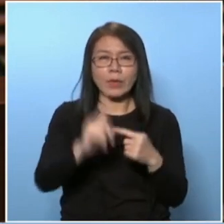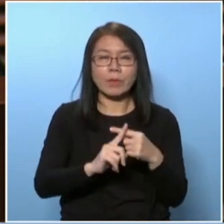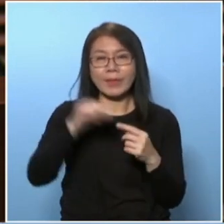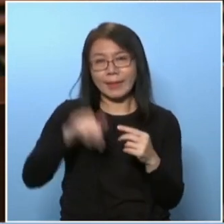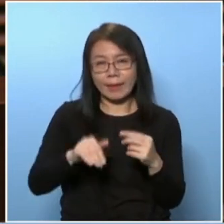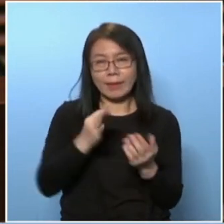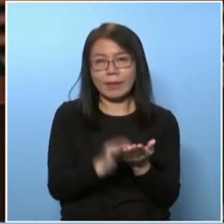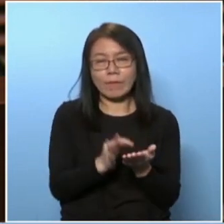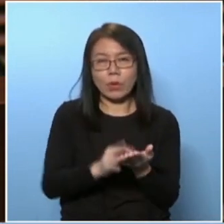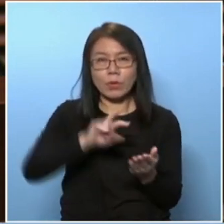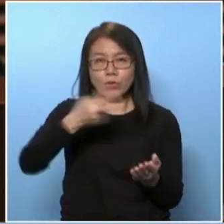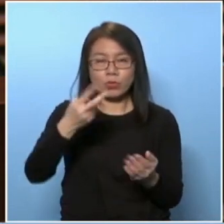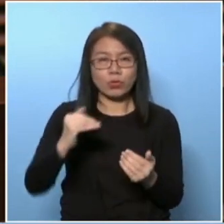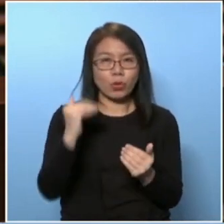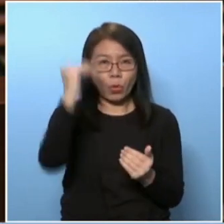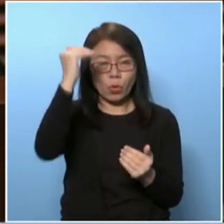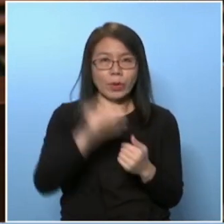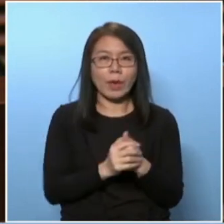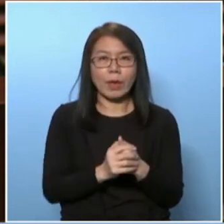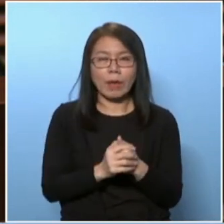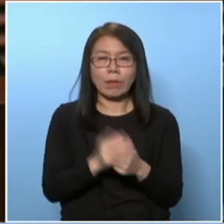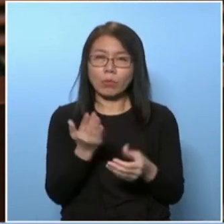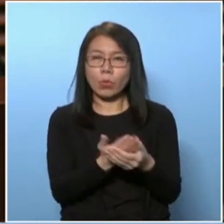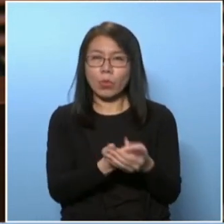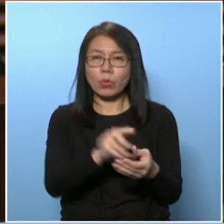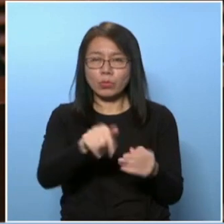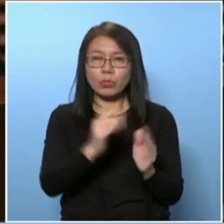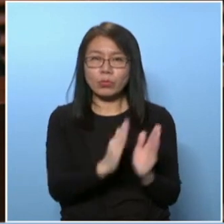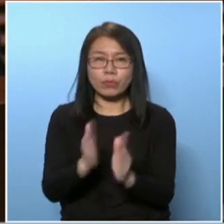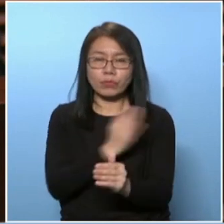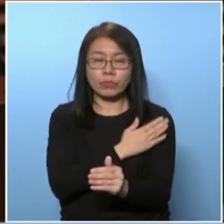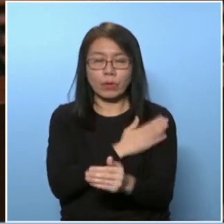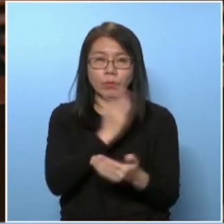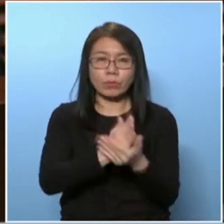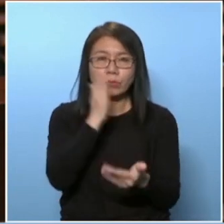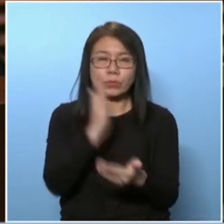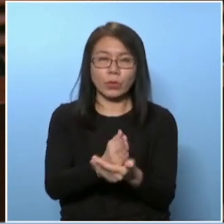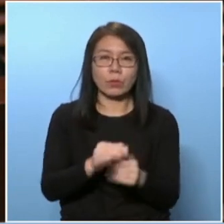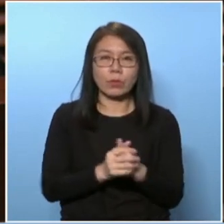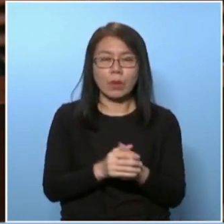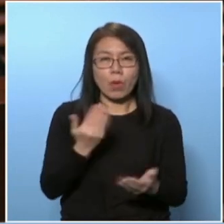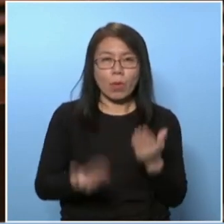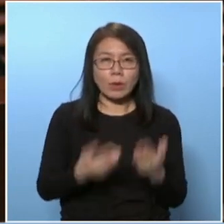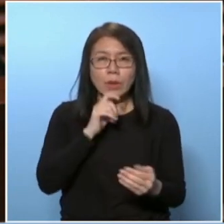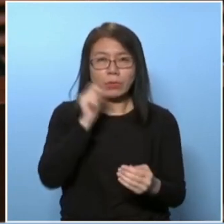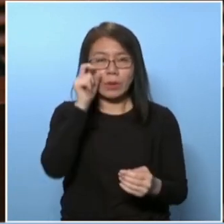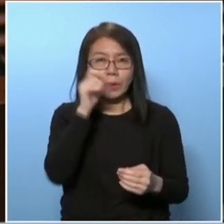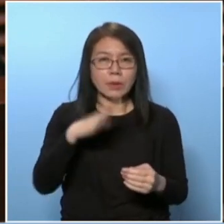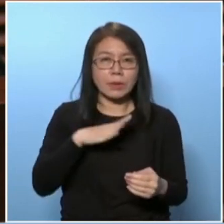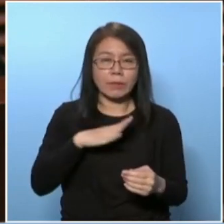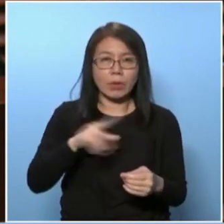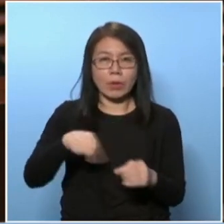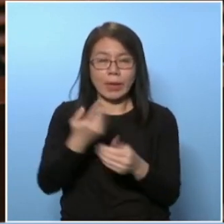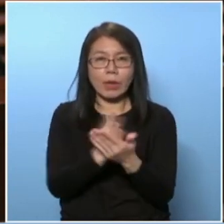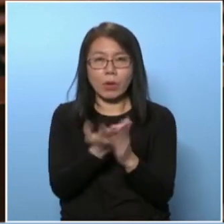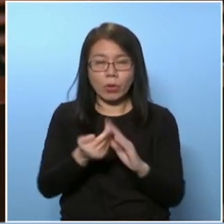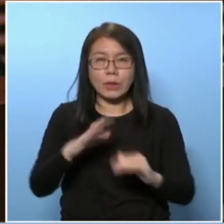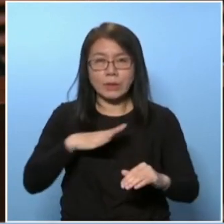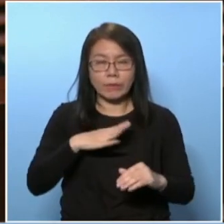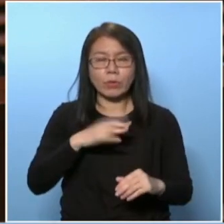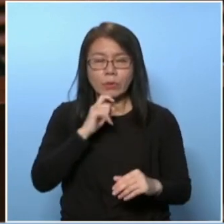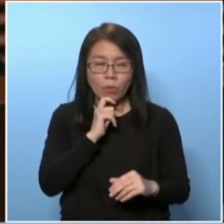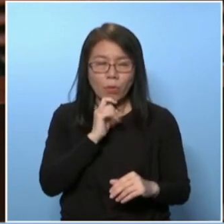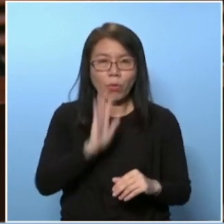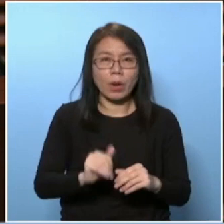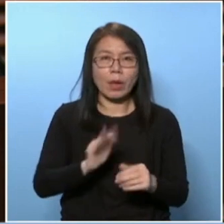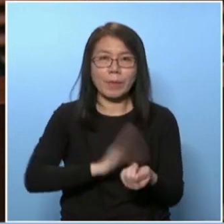果今日轉咗一個高風險區，可能同一個個案可能個處理都不同。又或者是有一些特殊的情況，它有一些額外的情況可以令